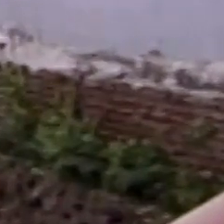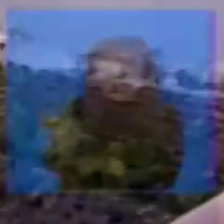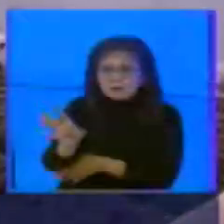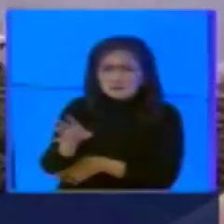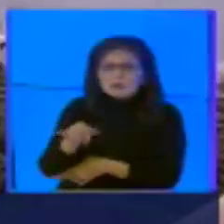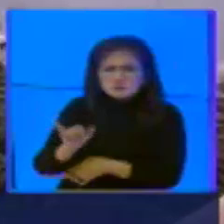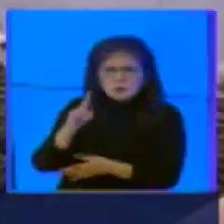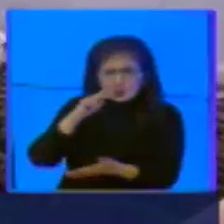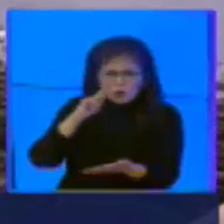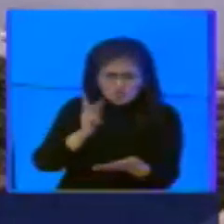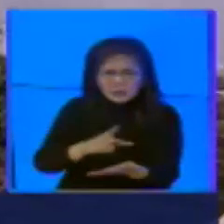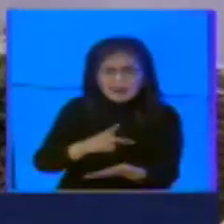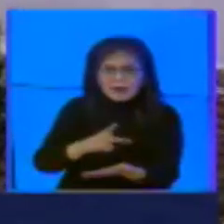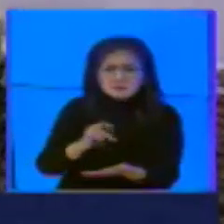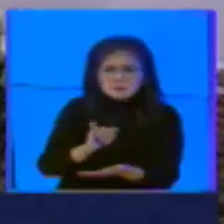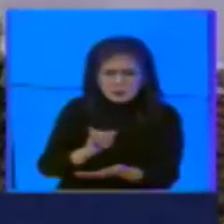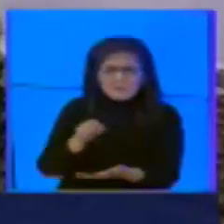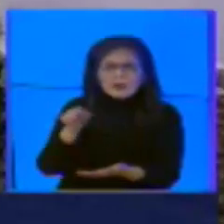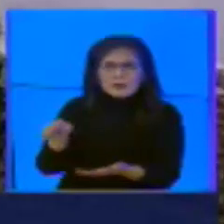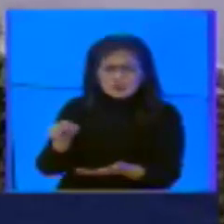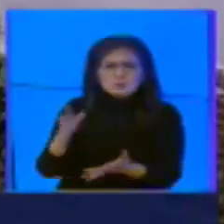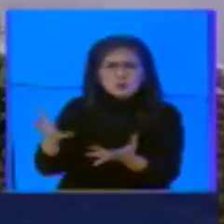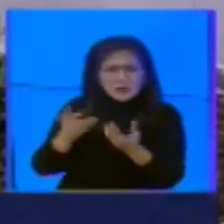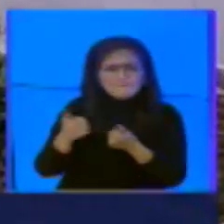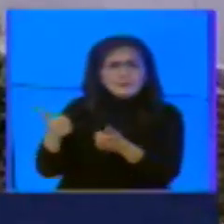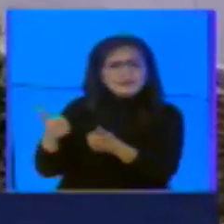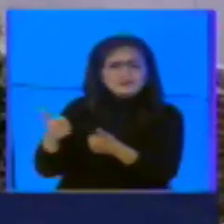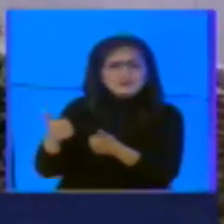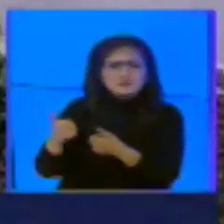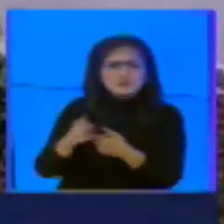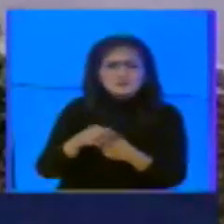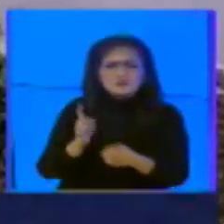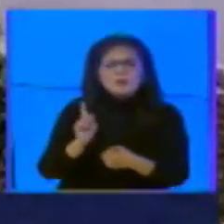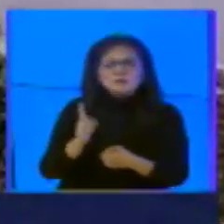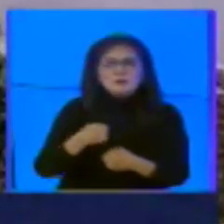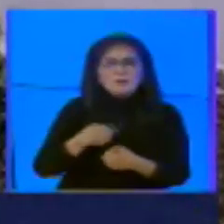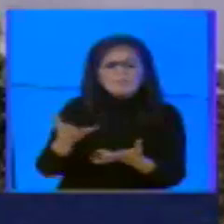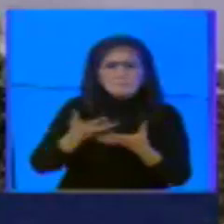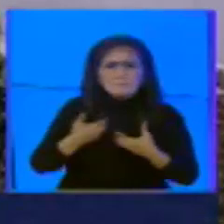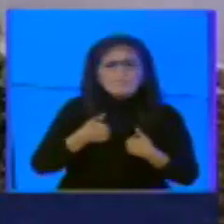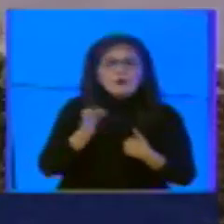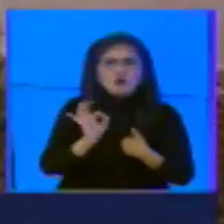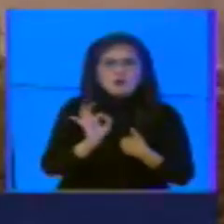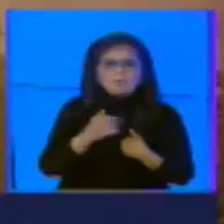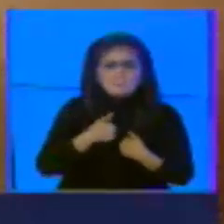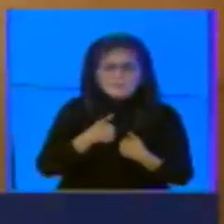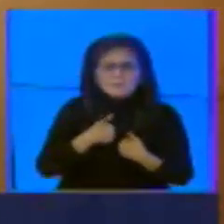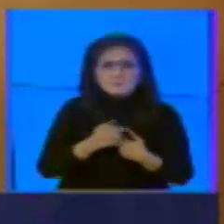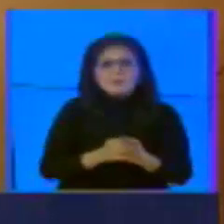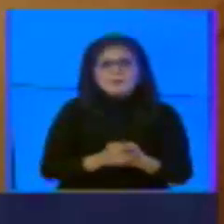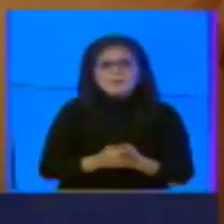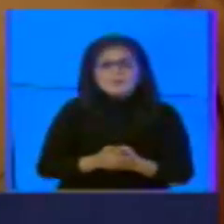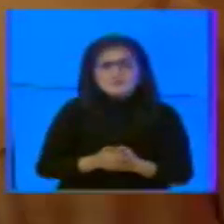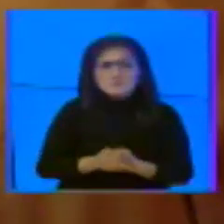ngontrak. Itu masih telusurin ada, itu dapat berhak. Itu kenapa saya kok saya tunggu nggak dapat hak saya gitu. Kan saya... Sementara itu